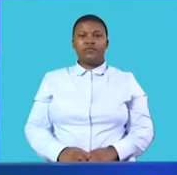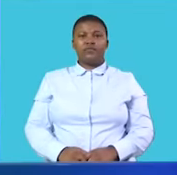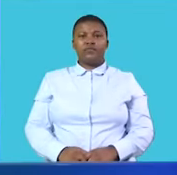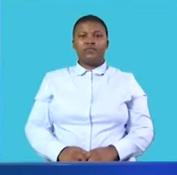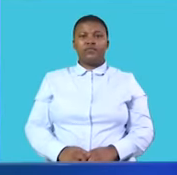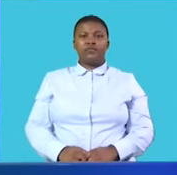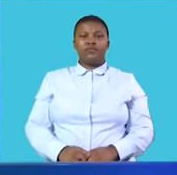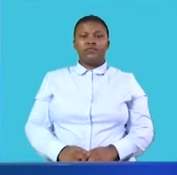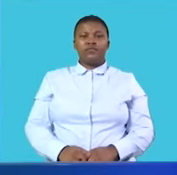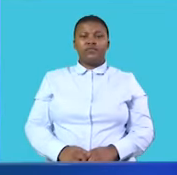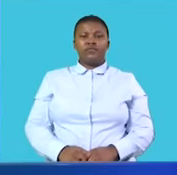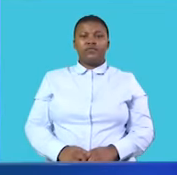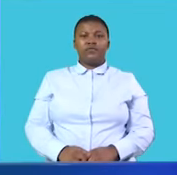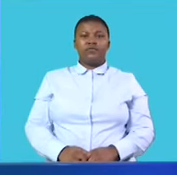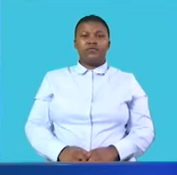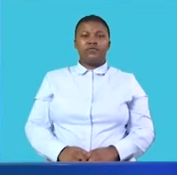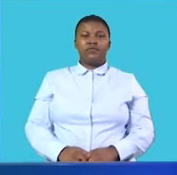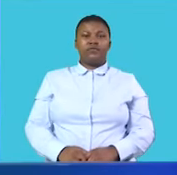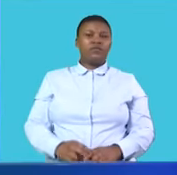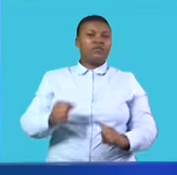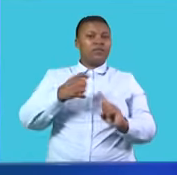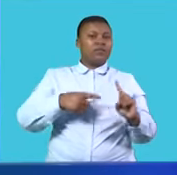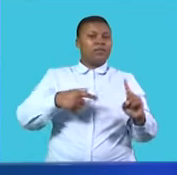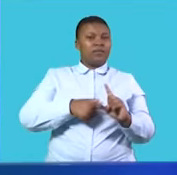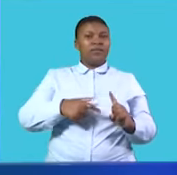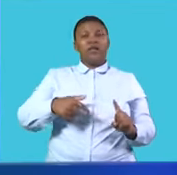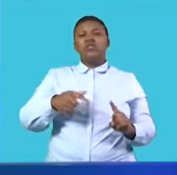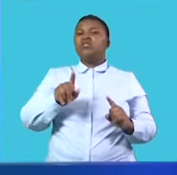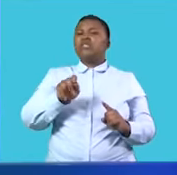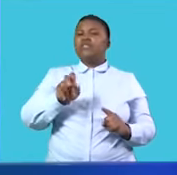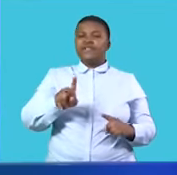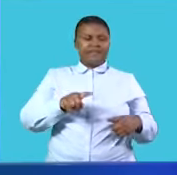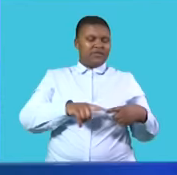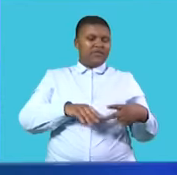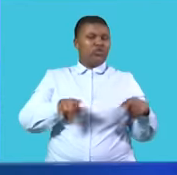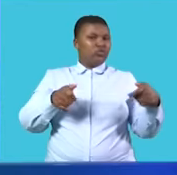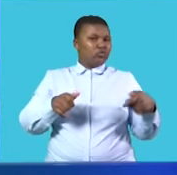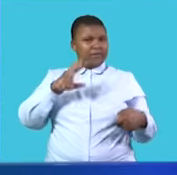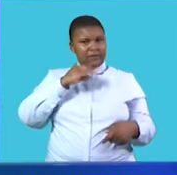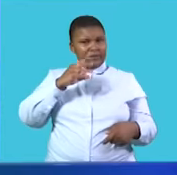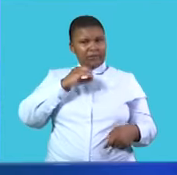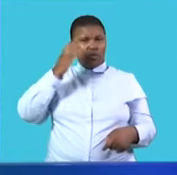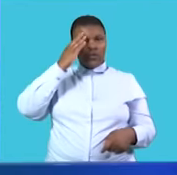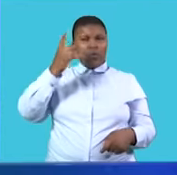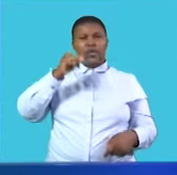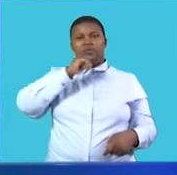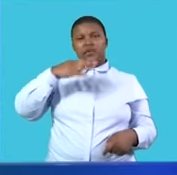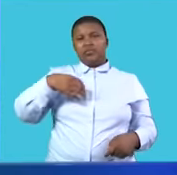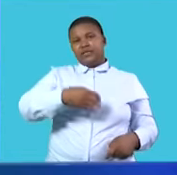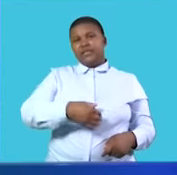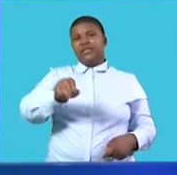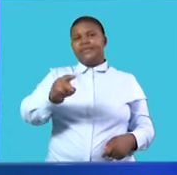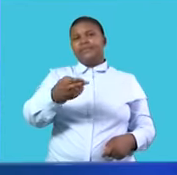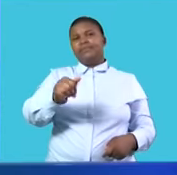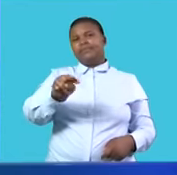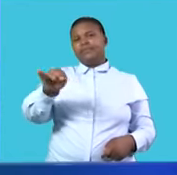Umsasazi kanomathotholo nomabonakude uNgizwe, Mchunu, nokwaziwa njengomongameli weAmabhinca Nation. Ubambe indibano noonondaba